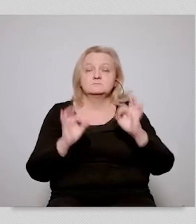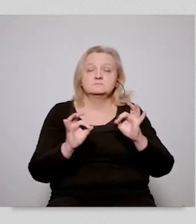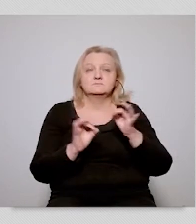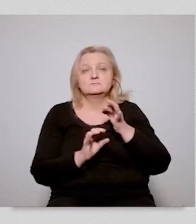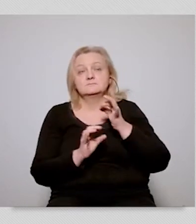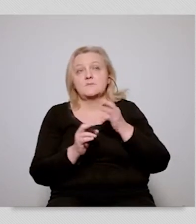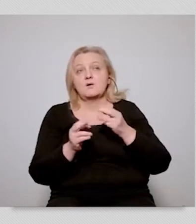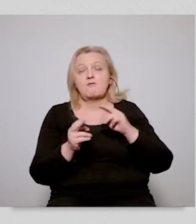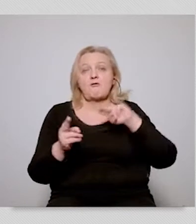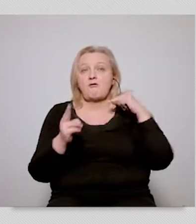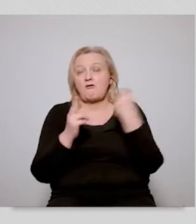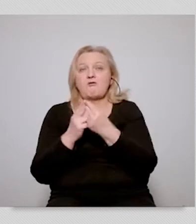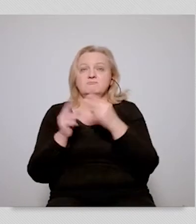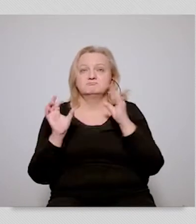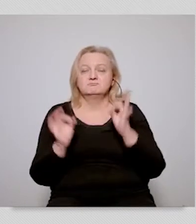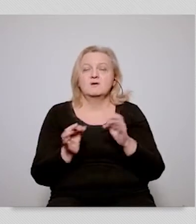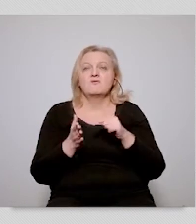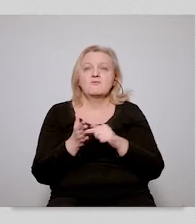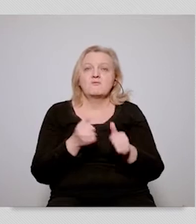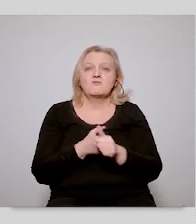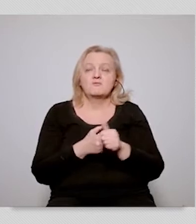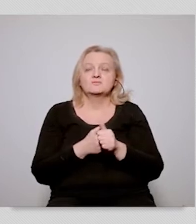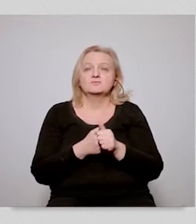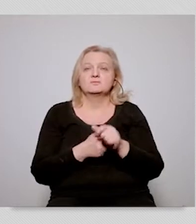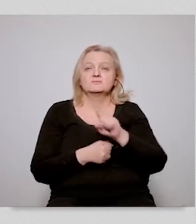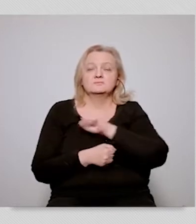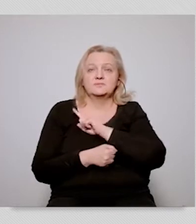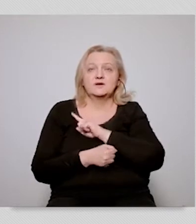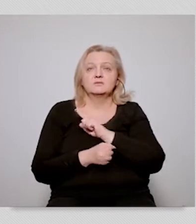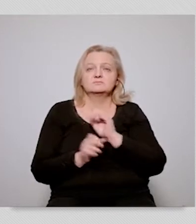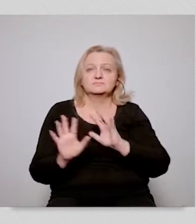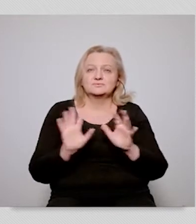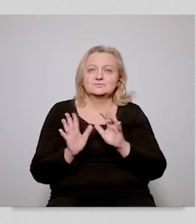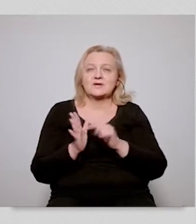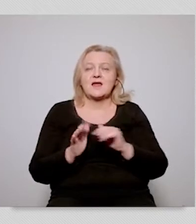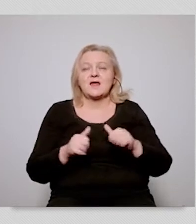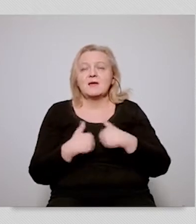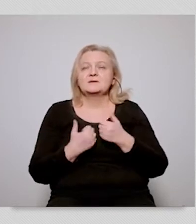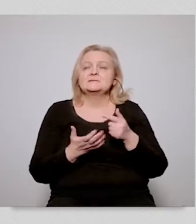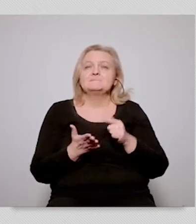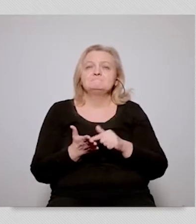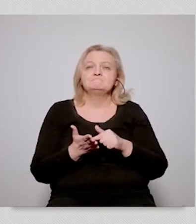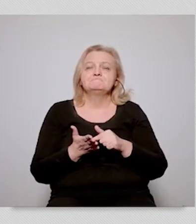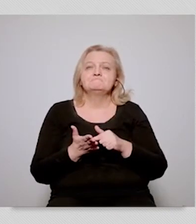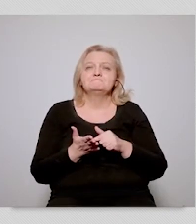jeśli chodzi o zadbanie o to, żeby uniknąć